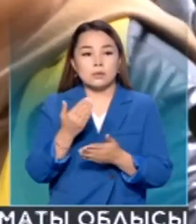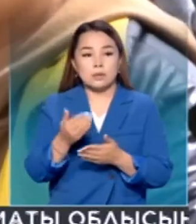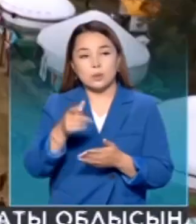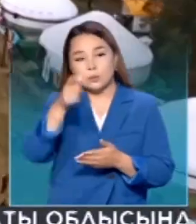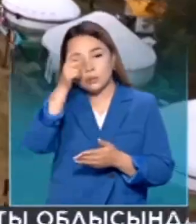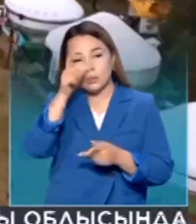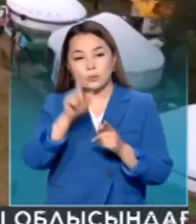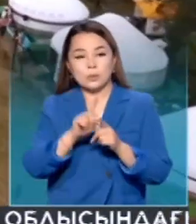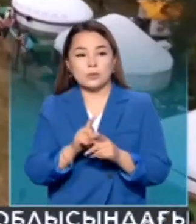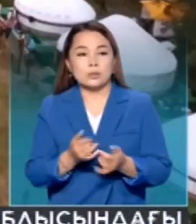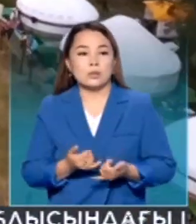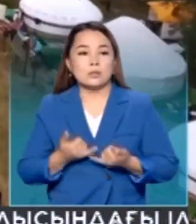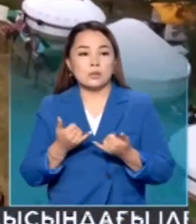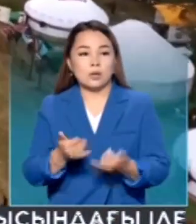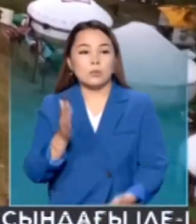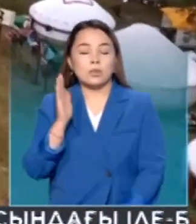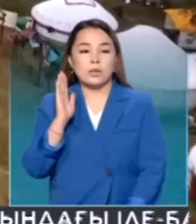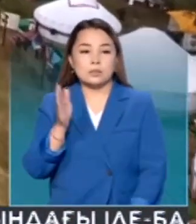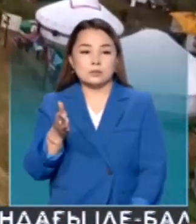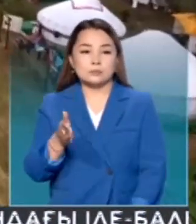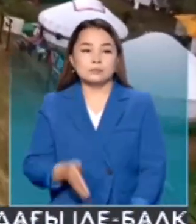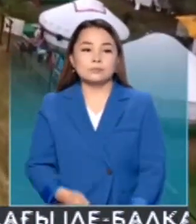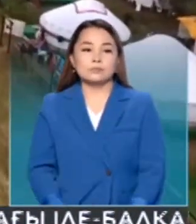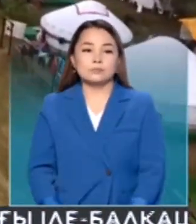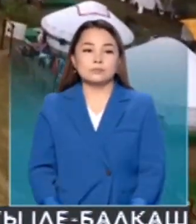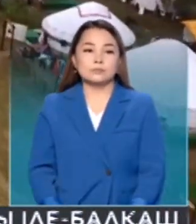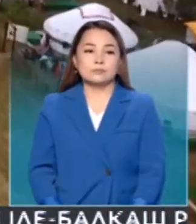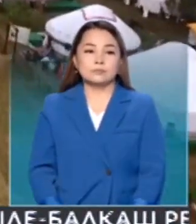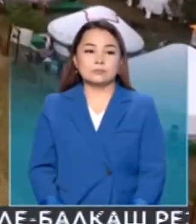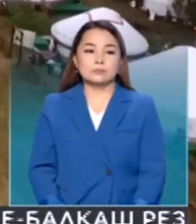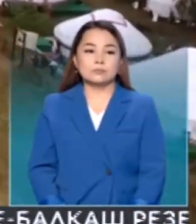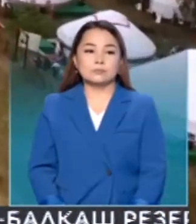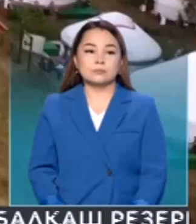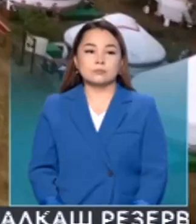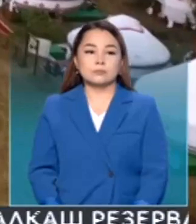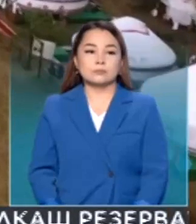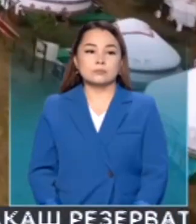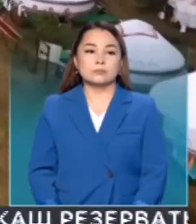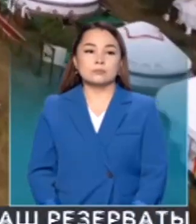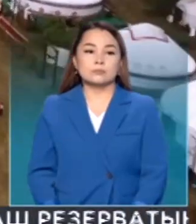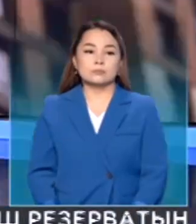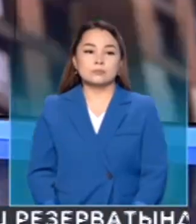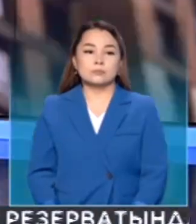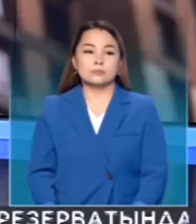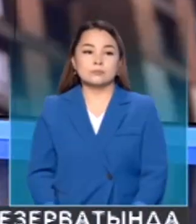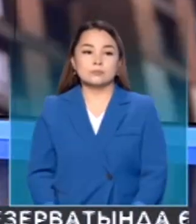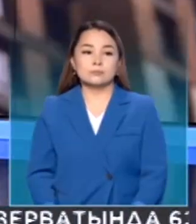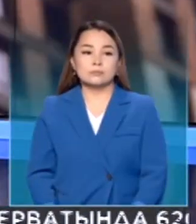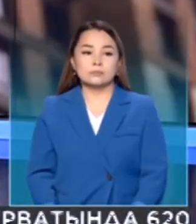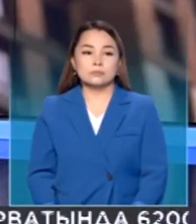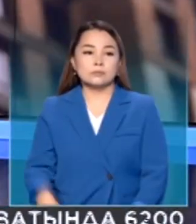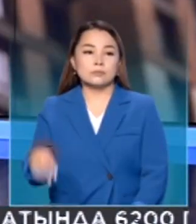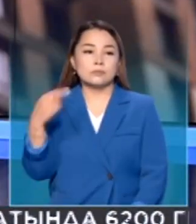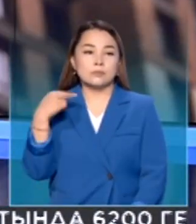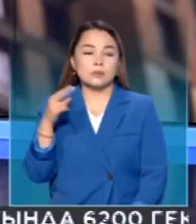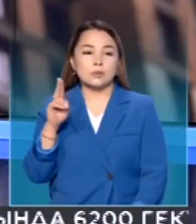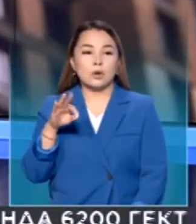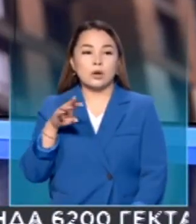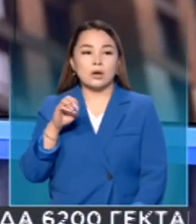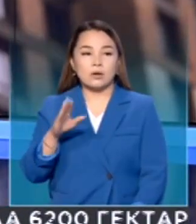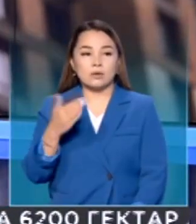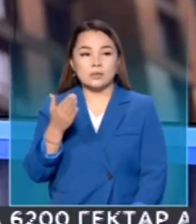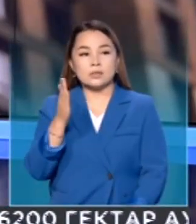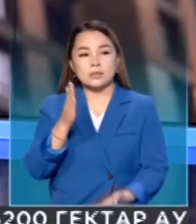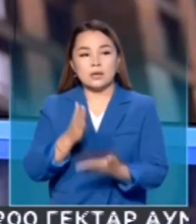Түркияда да аталып өтеді. Елмира Каленова, Ерлан Қалиев, Қазақстан ұлттық арнасы, солтүстік Қазақстан. Президент Қасым Жомарт